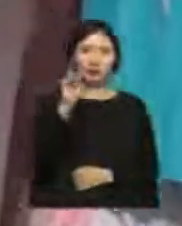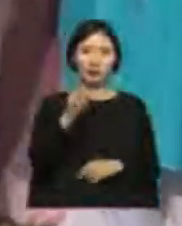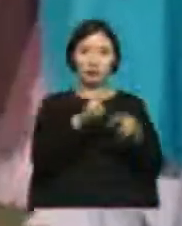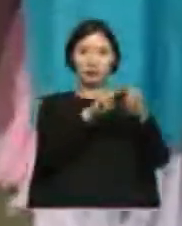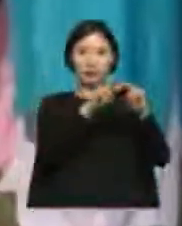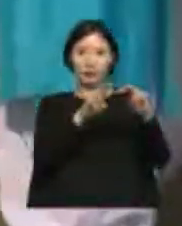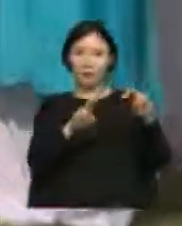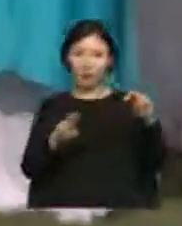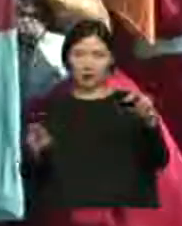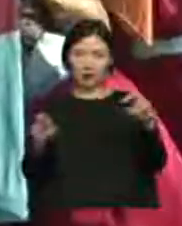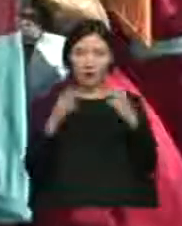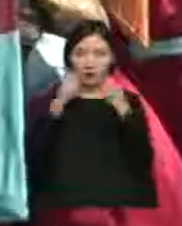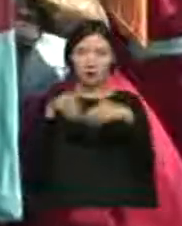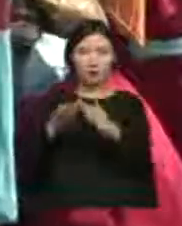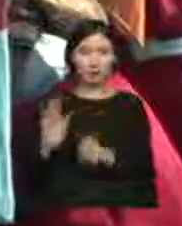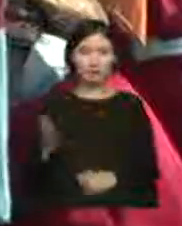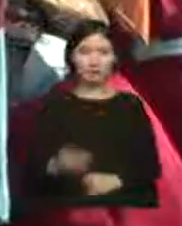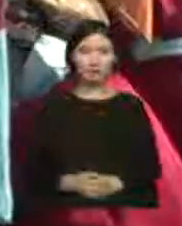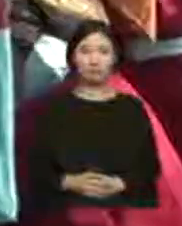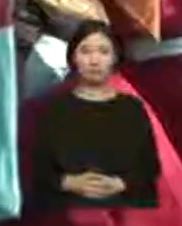라인도 새롭게 설치됩니다